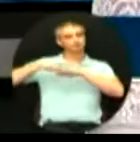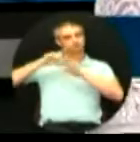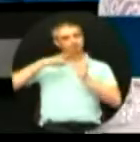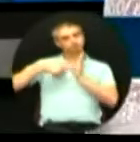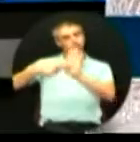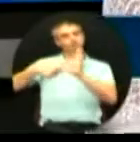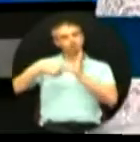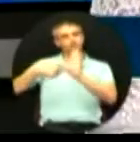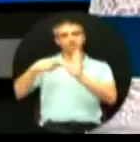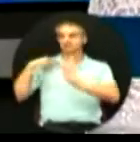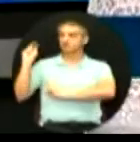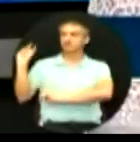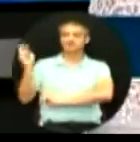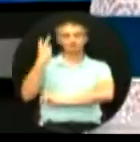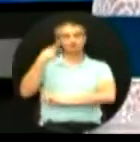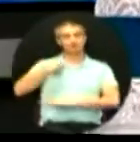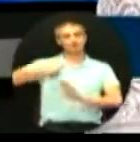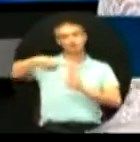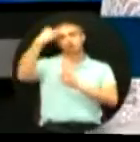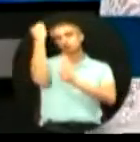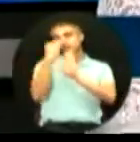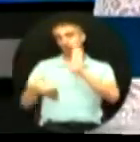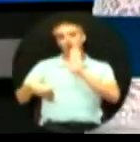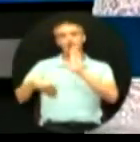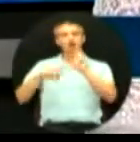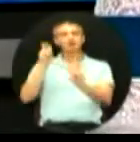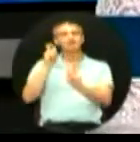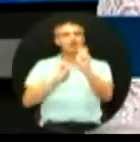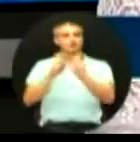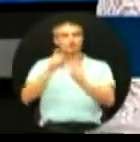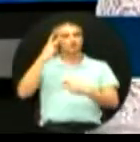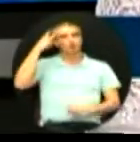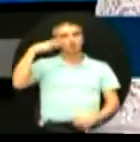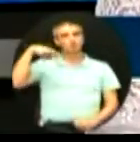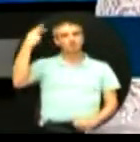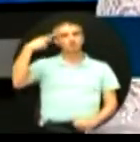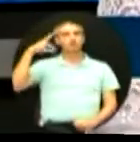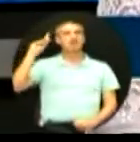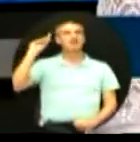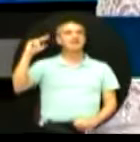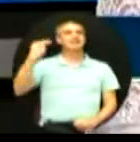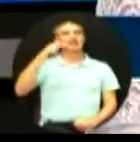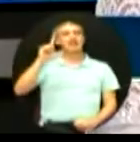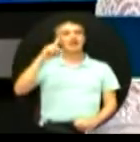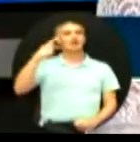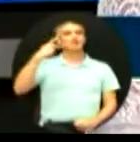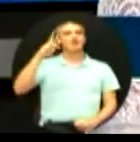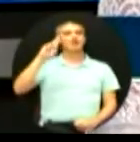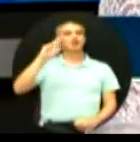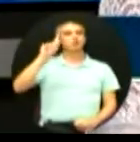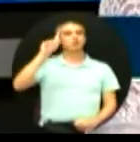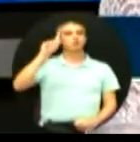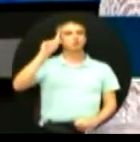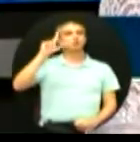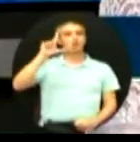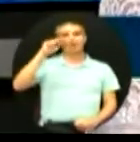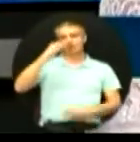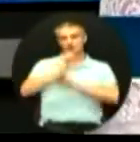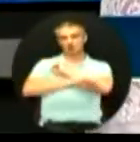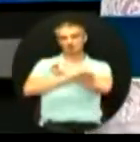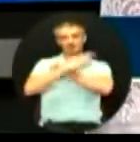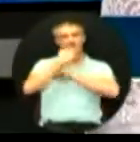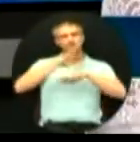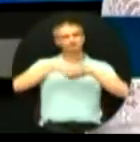את הדברים. הזמנתי גם דוח דמוגרפי מפרופסור דלה פרגולה, מהאוניברסיטה